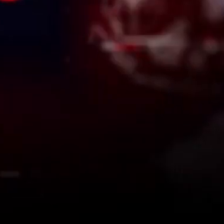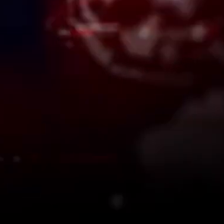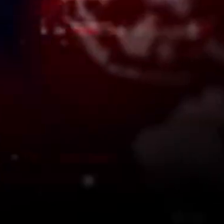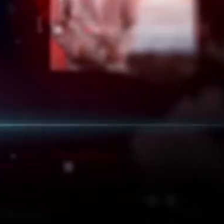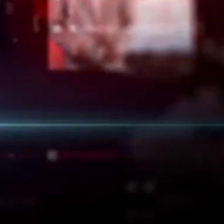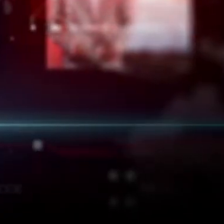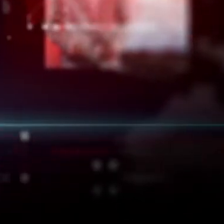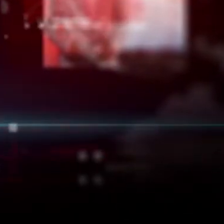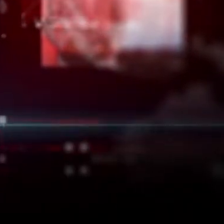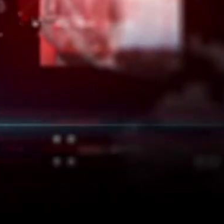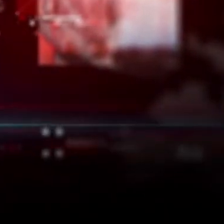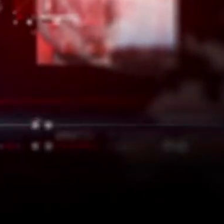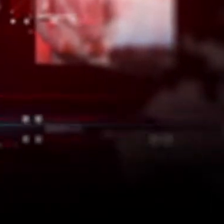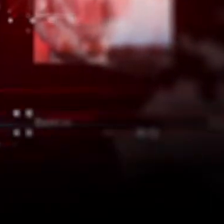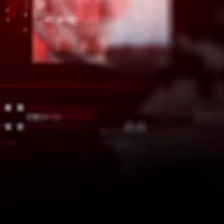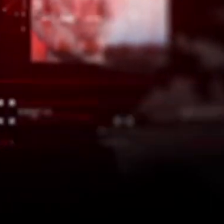Hai